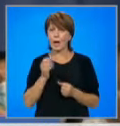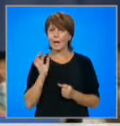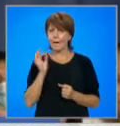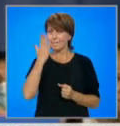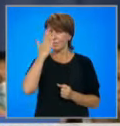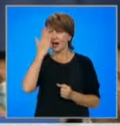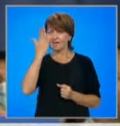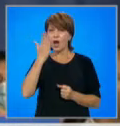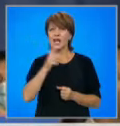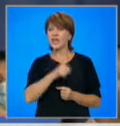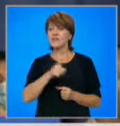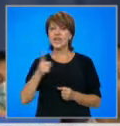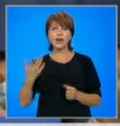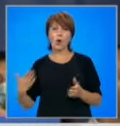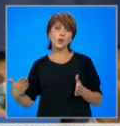е срещу тях,